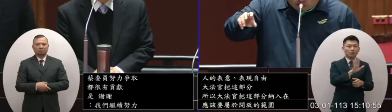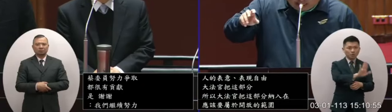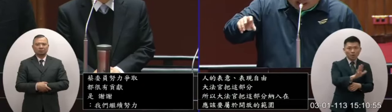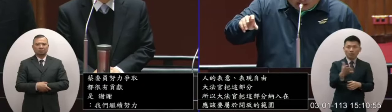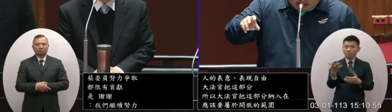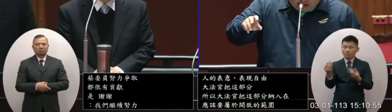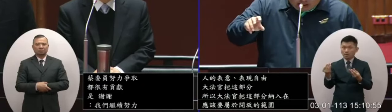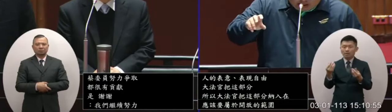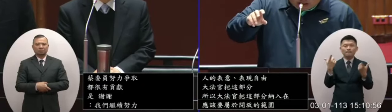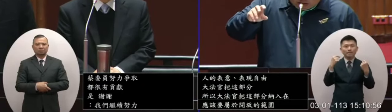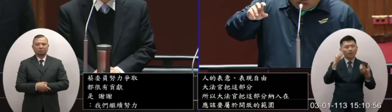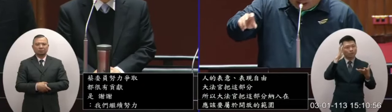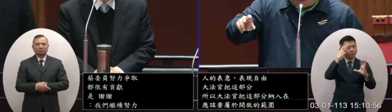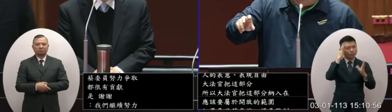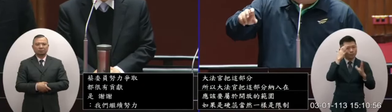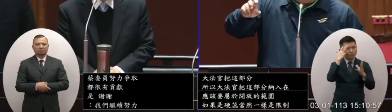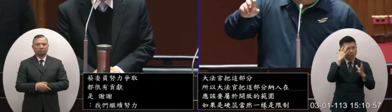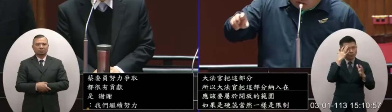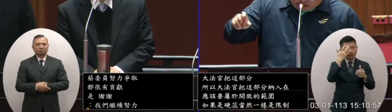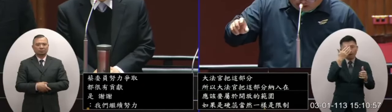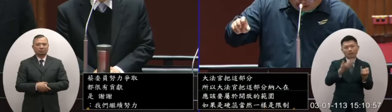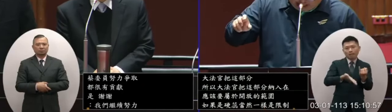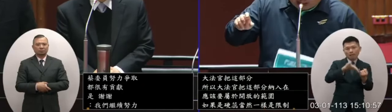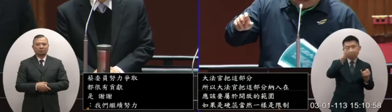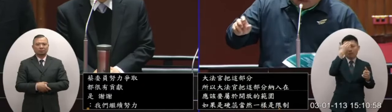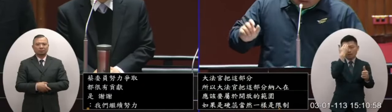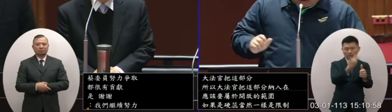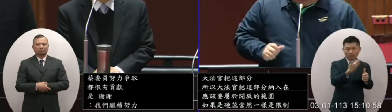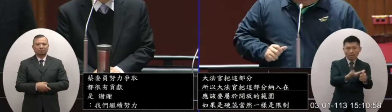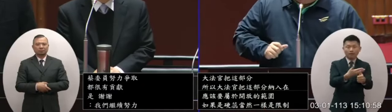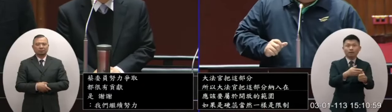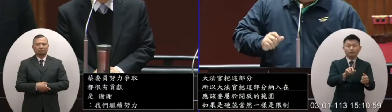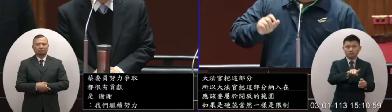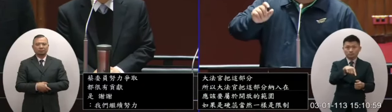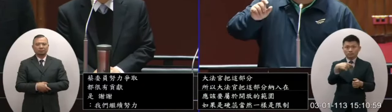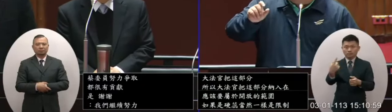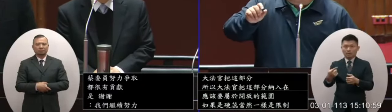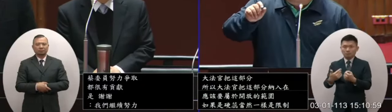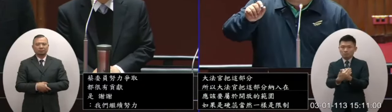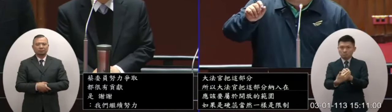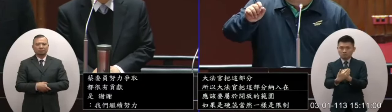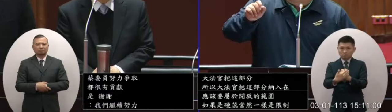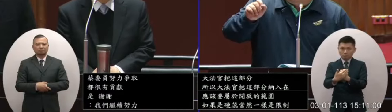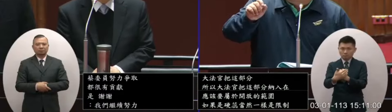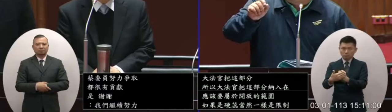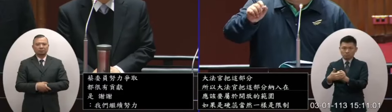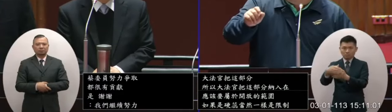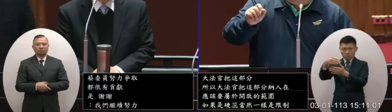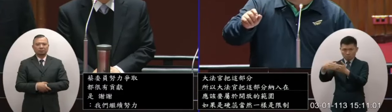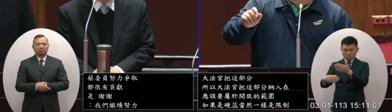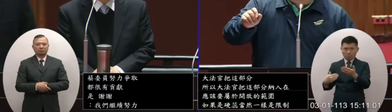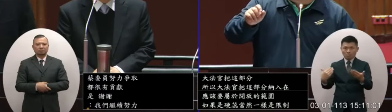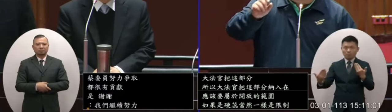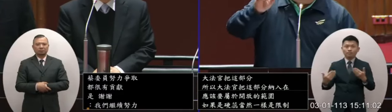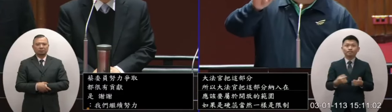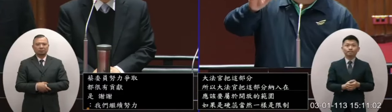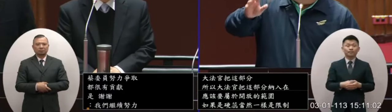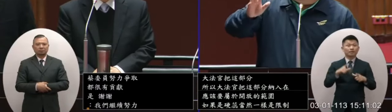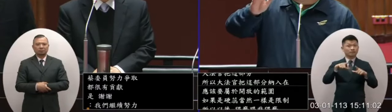从抽象的猥亵到具体的它的防护措施。好，那所以这个是在大法